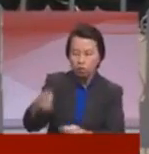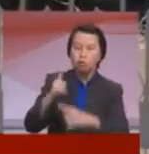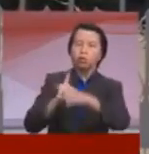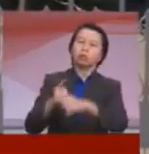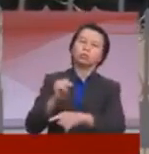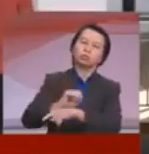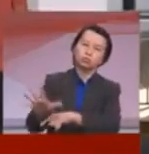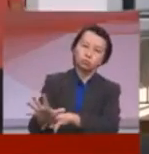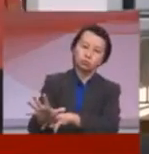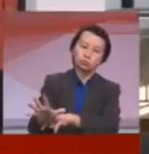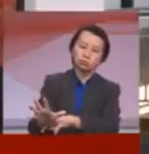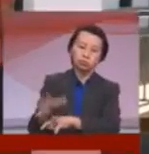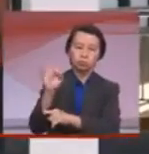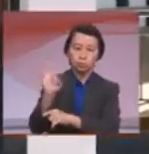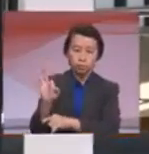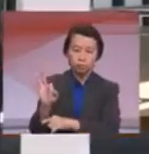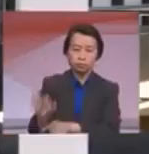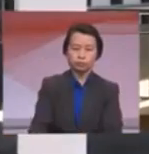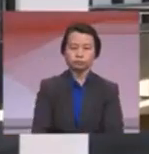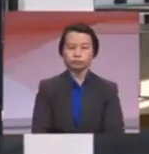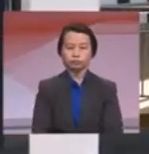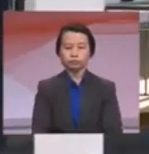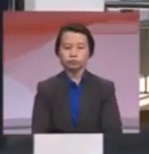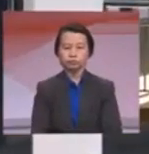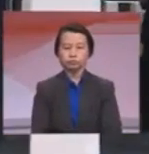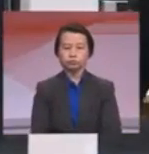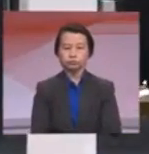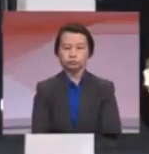didapati positif COVID-19.